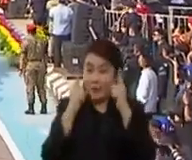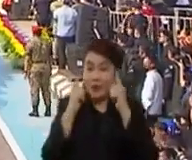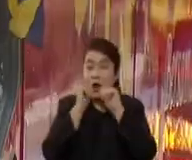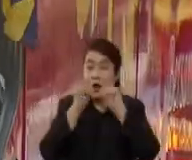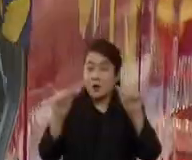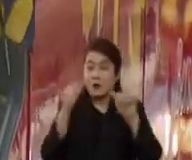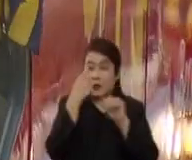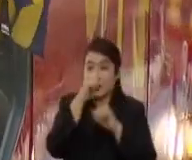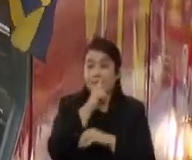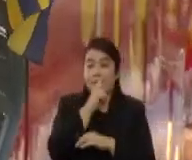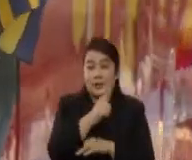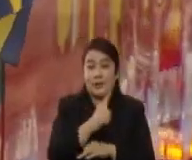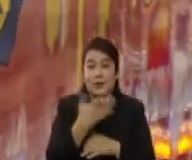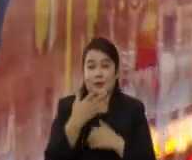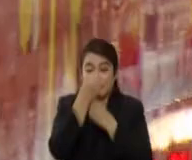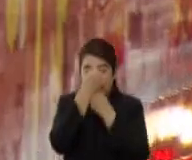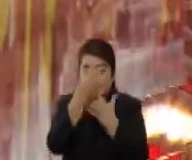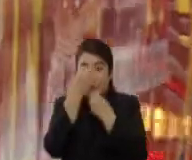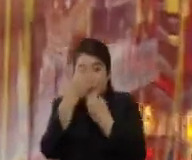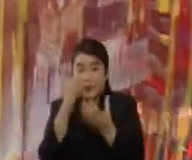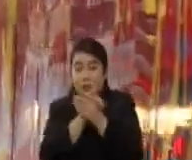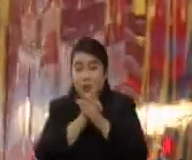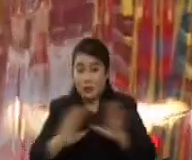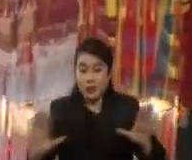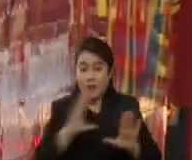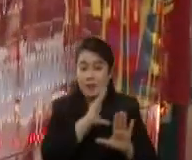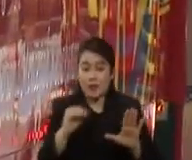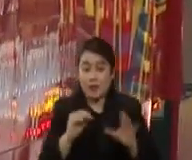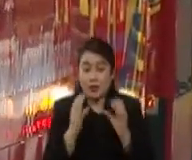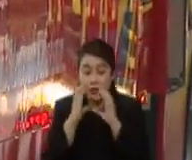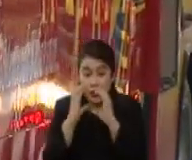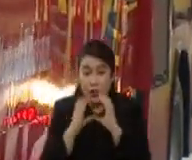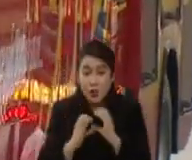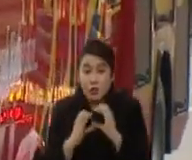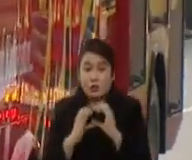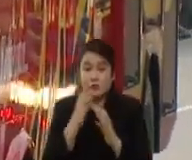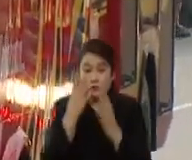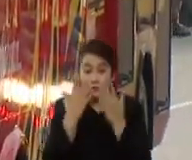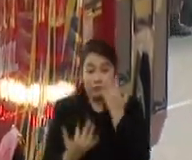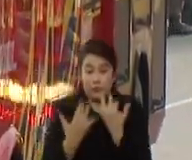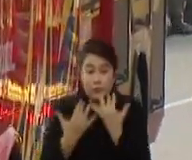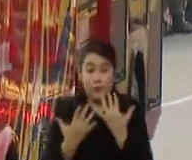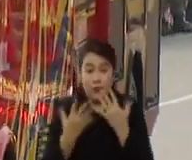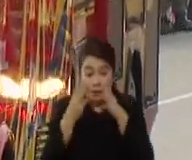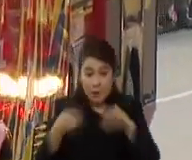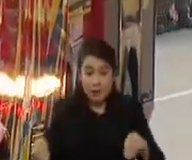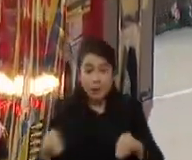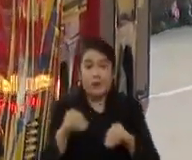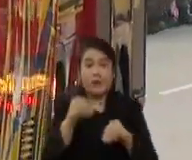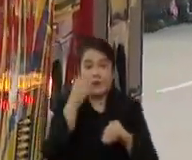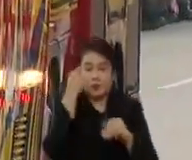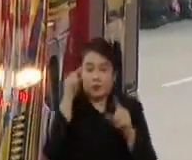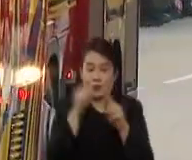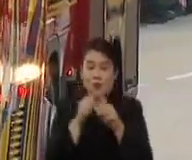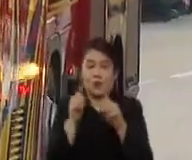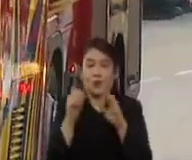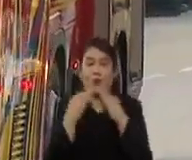dalam memastikan maklumat keselamatan dan pencegahan kebakaran dapat disebar luas kepada ahli keluarga